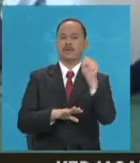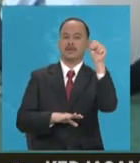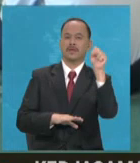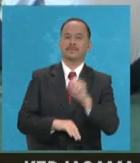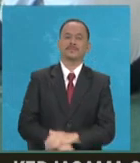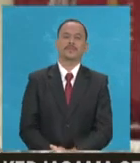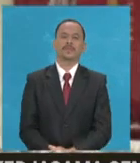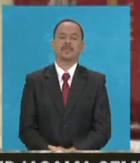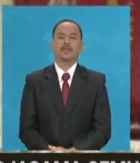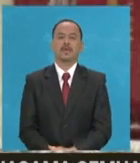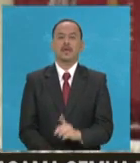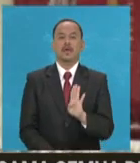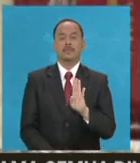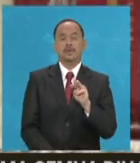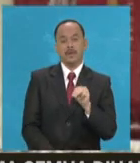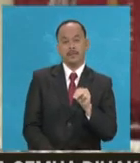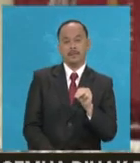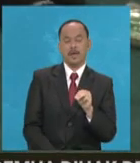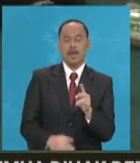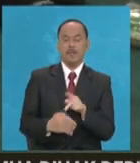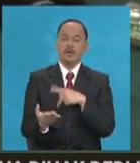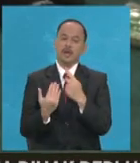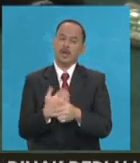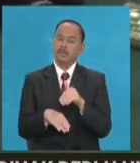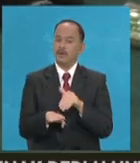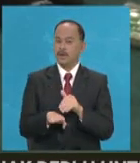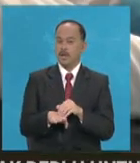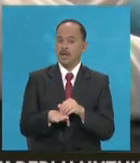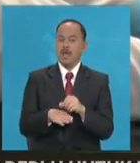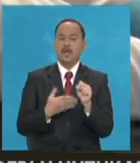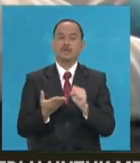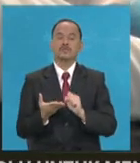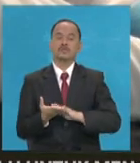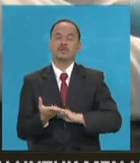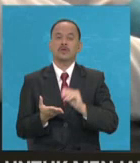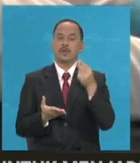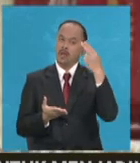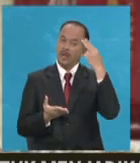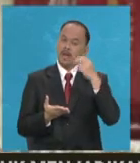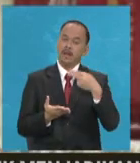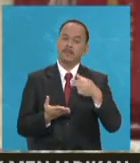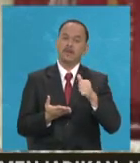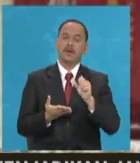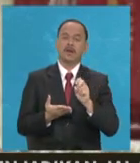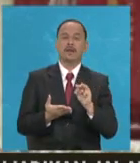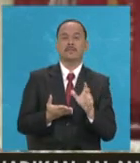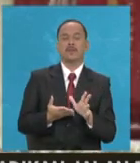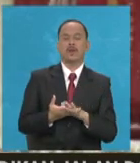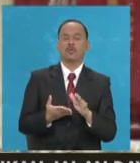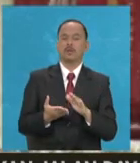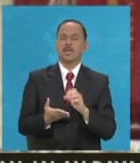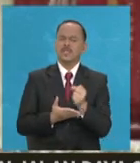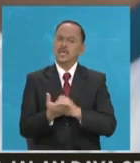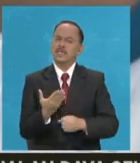di daerah Bruna dan Muara program diadakan pagi tadi di sekolah Arab Sultan Haji sesi pagi